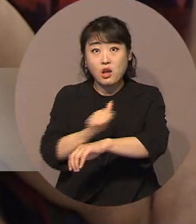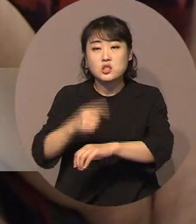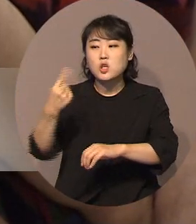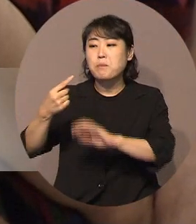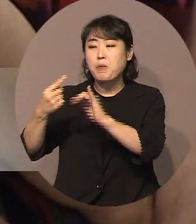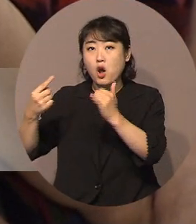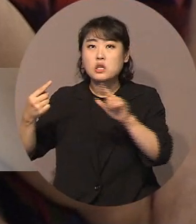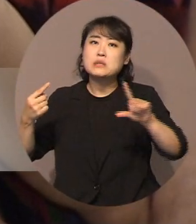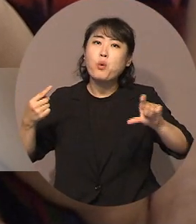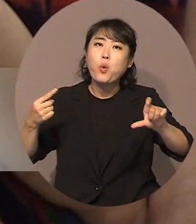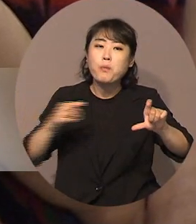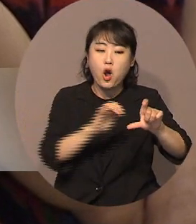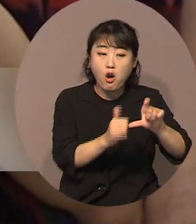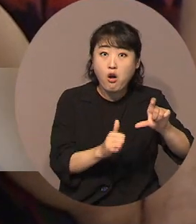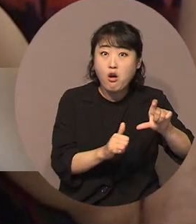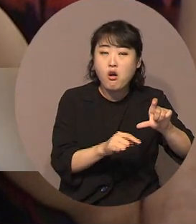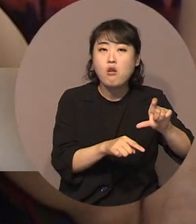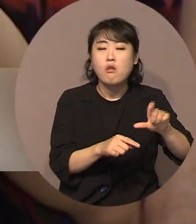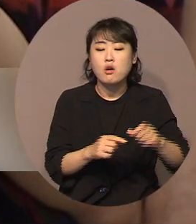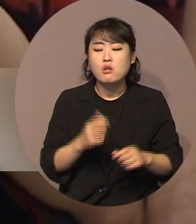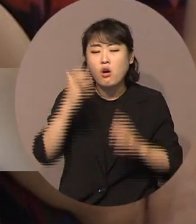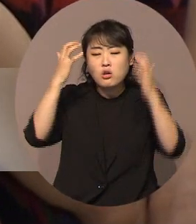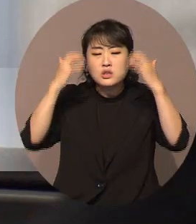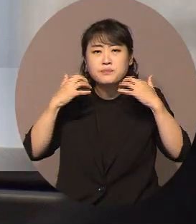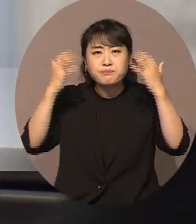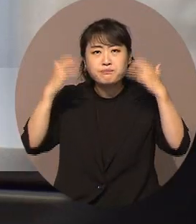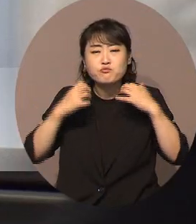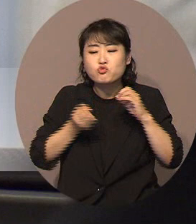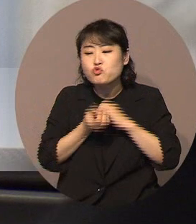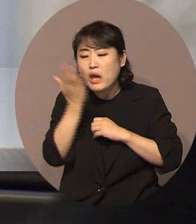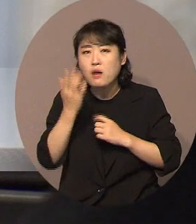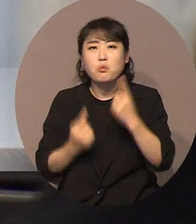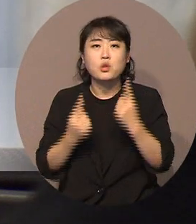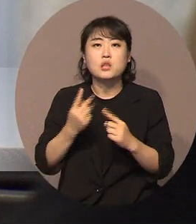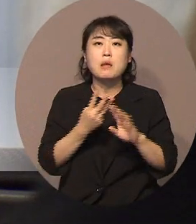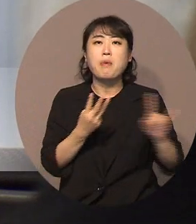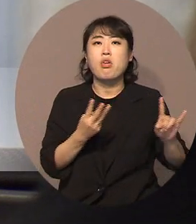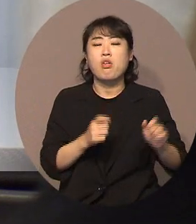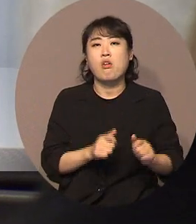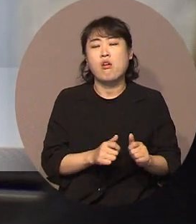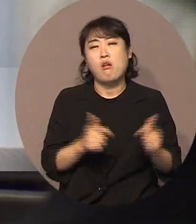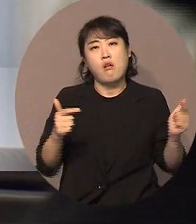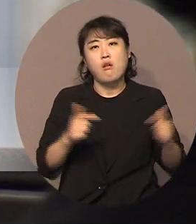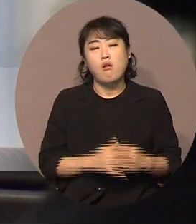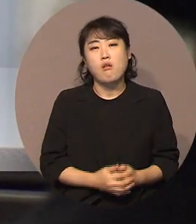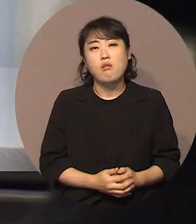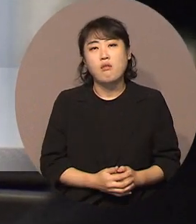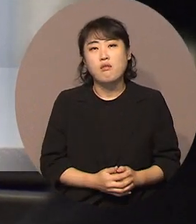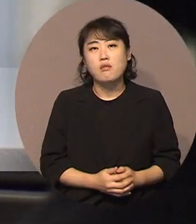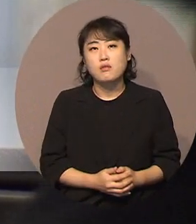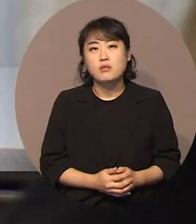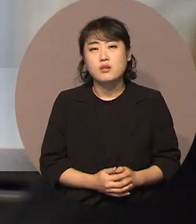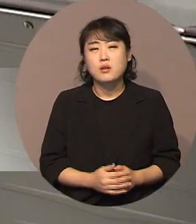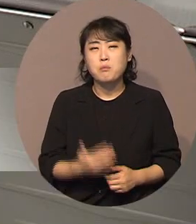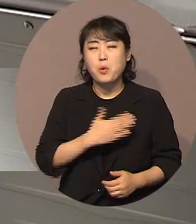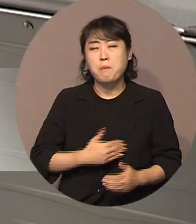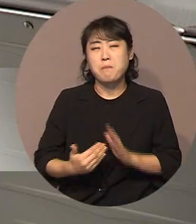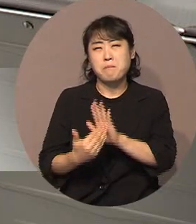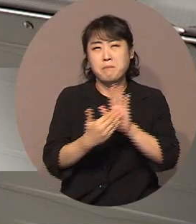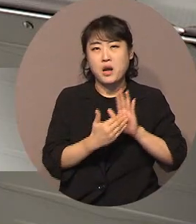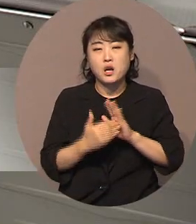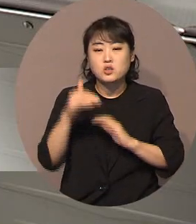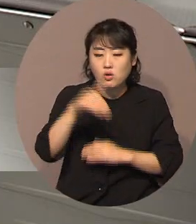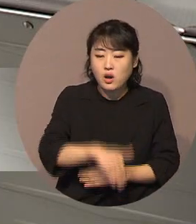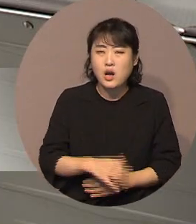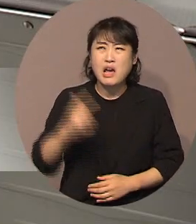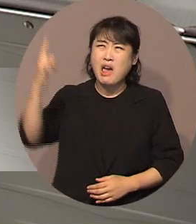1,000명당 15명으로 여름철 유행 기준보다 3배 이상 높습니다. 면역력 저하, 폭염으로 인한